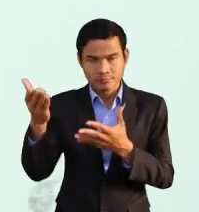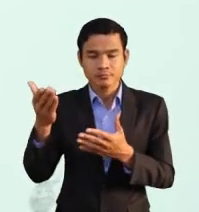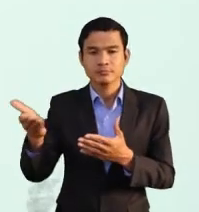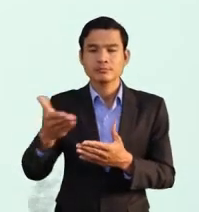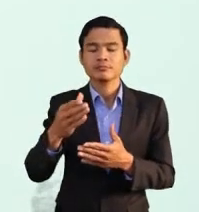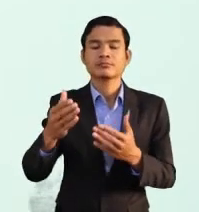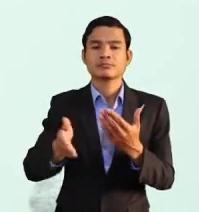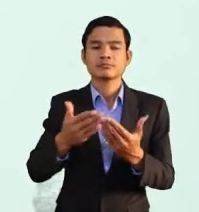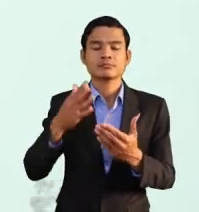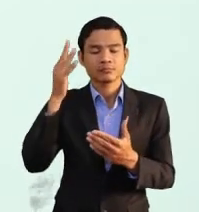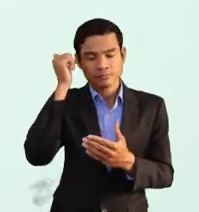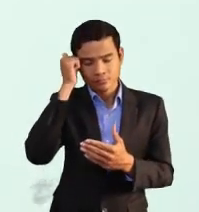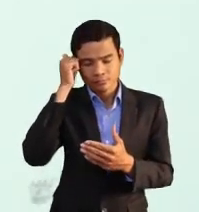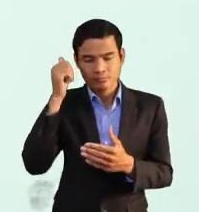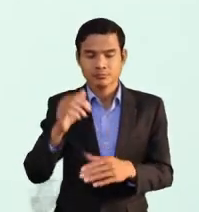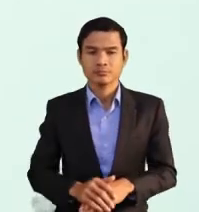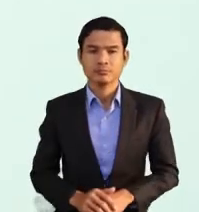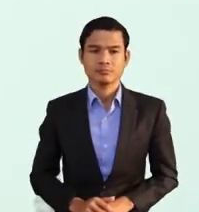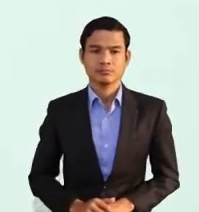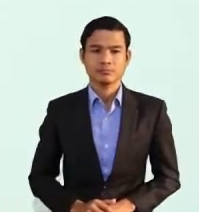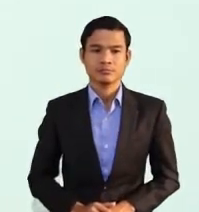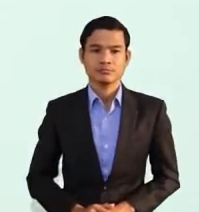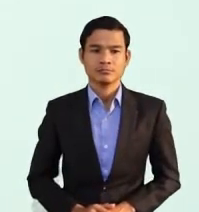á chà anh chăng